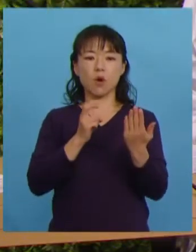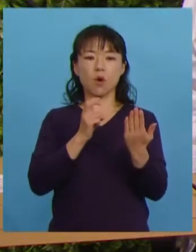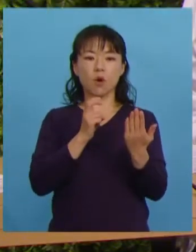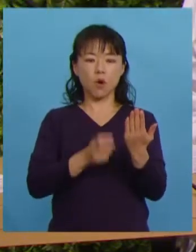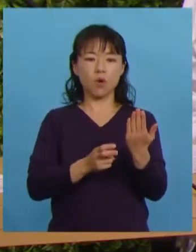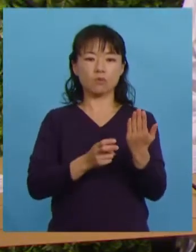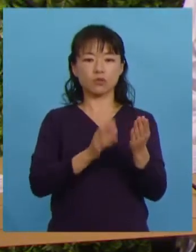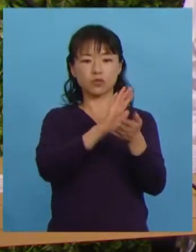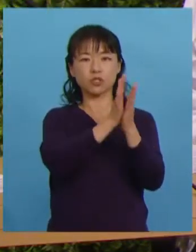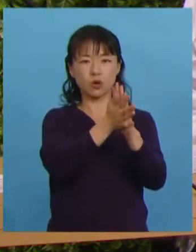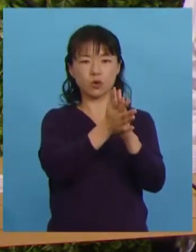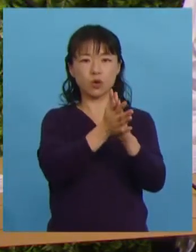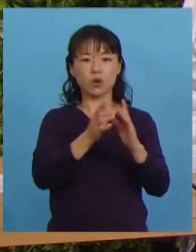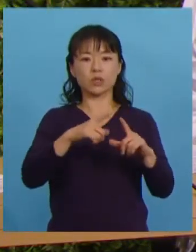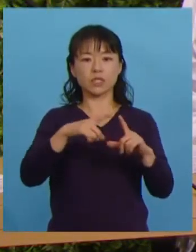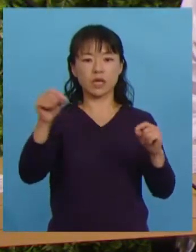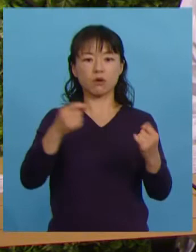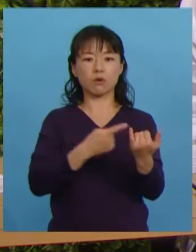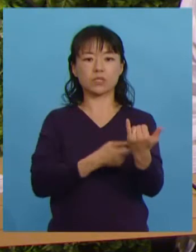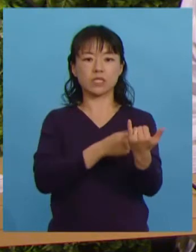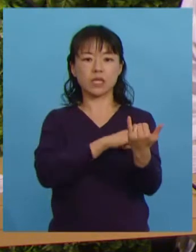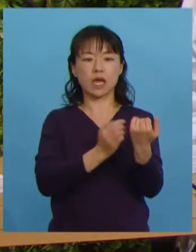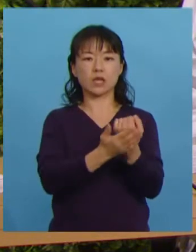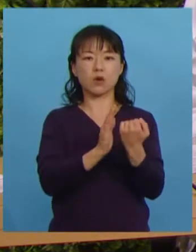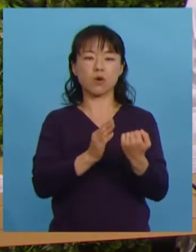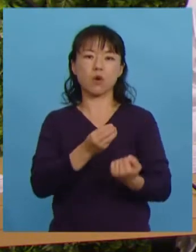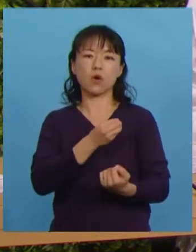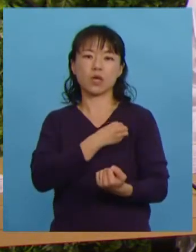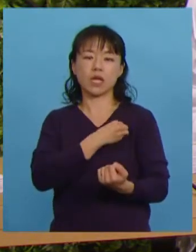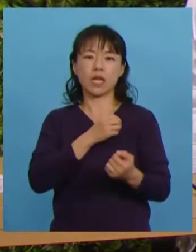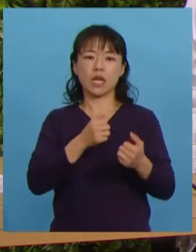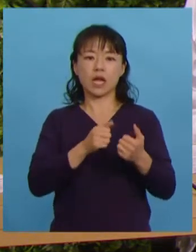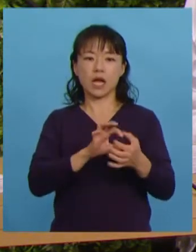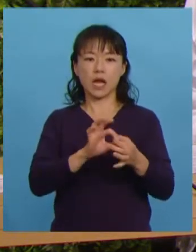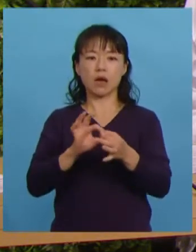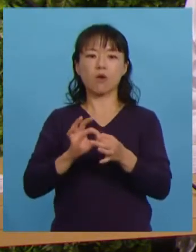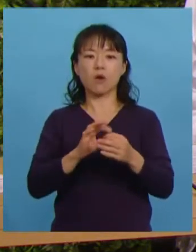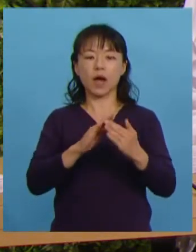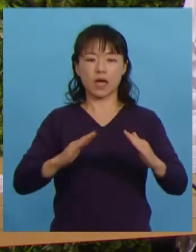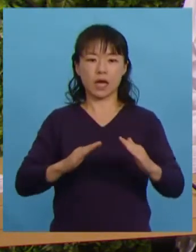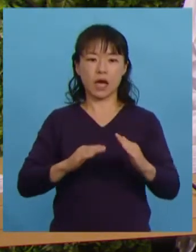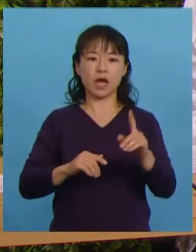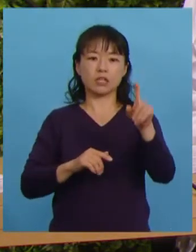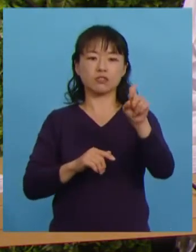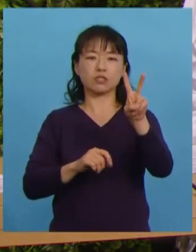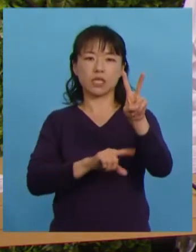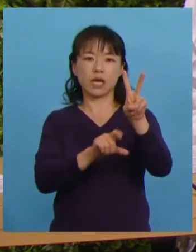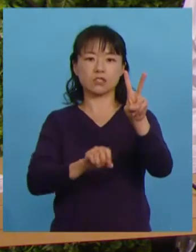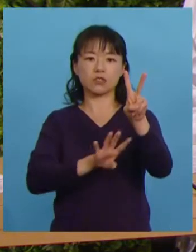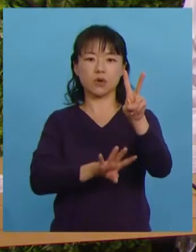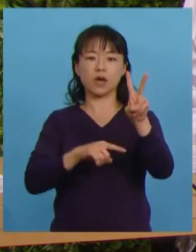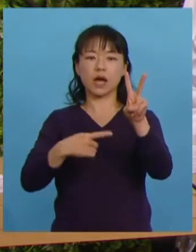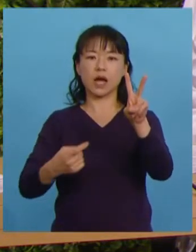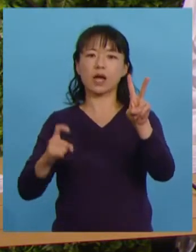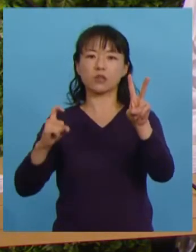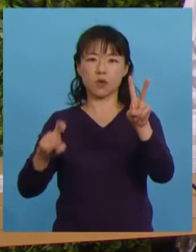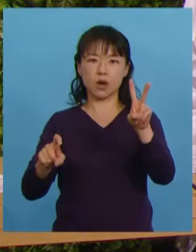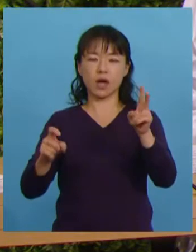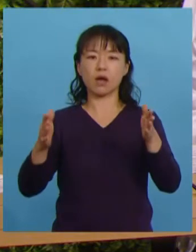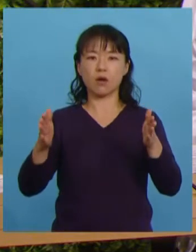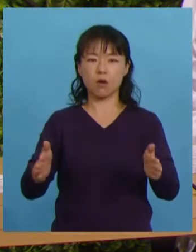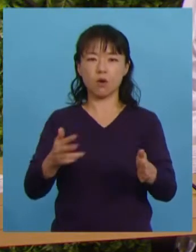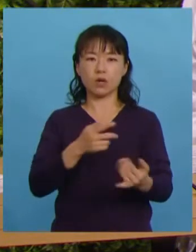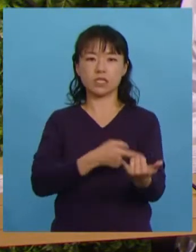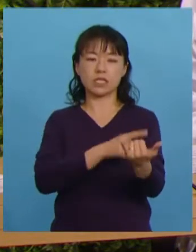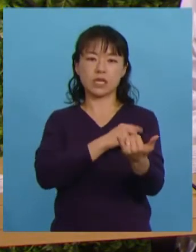と全国人権擁護委員連合会が毎年12月4日から10日までの間を人権週間と